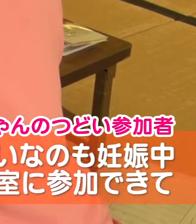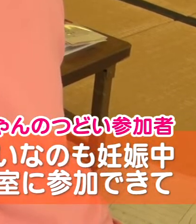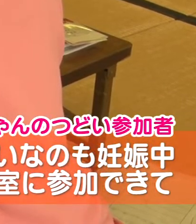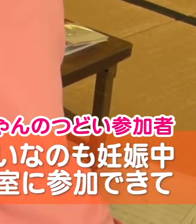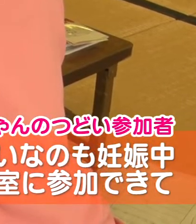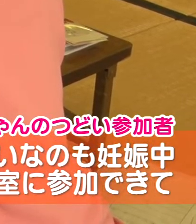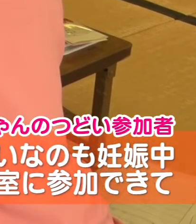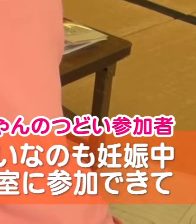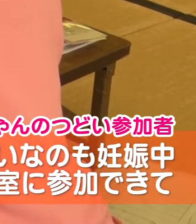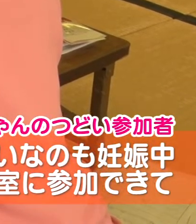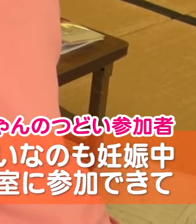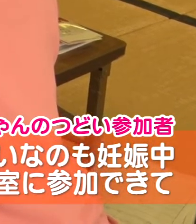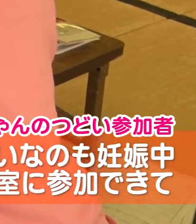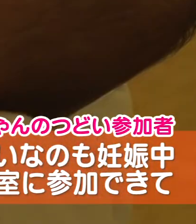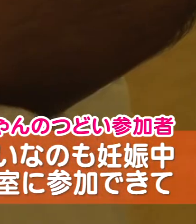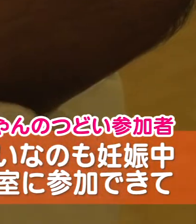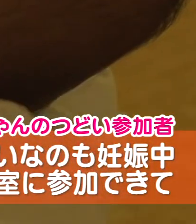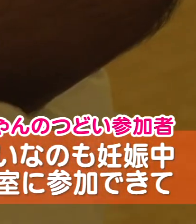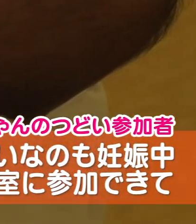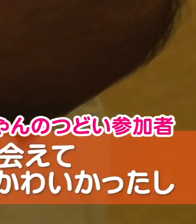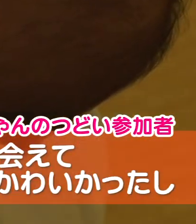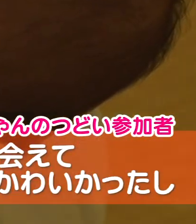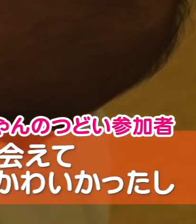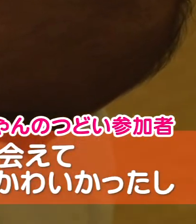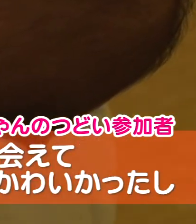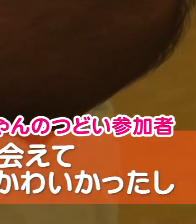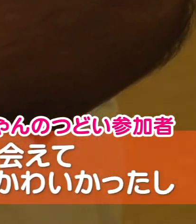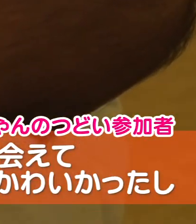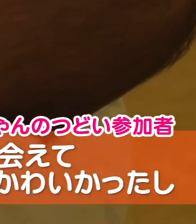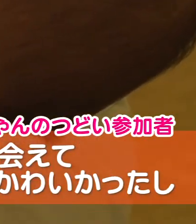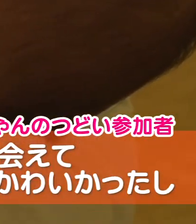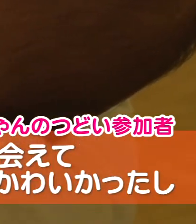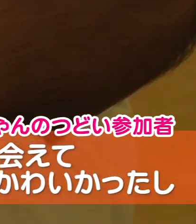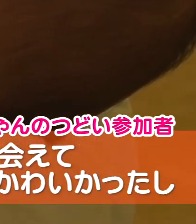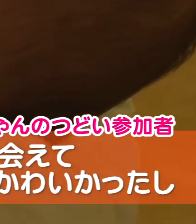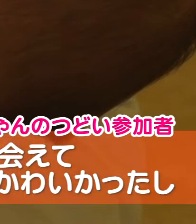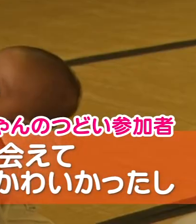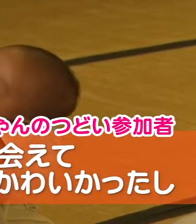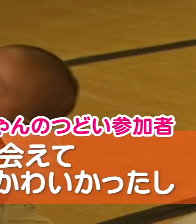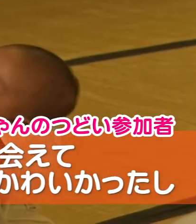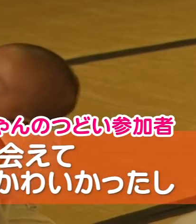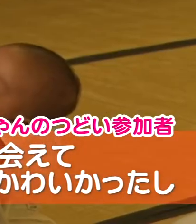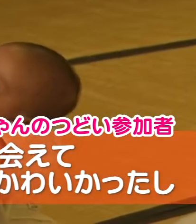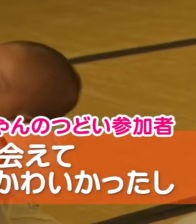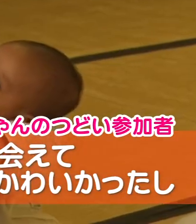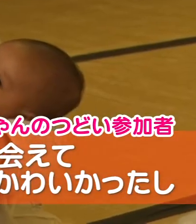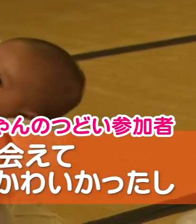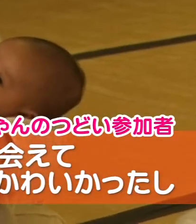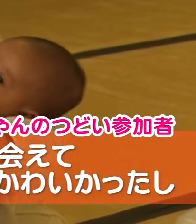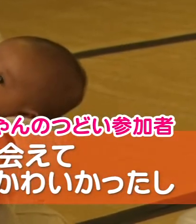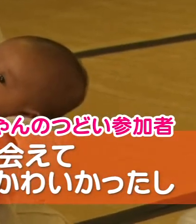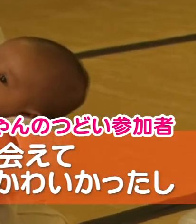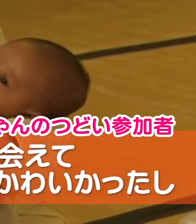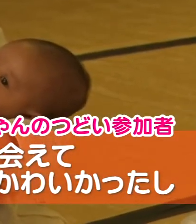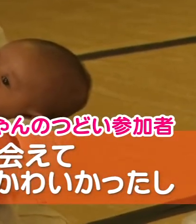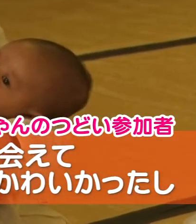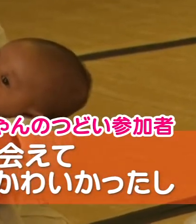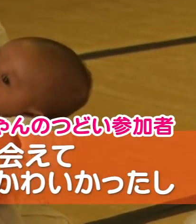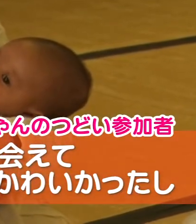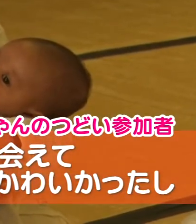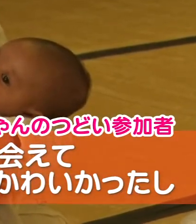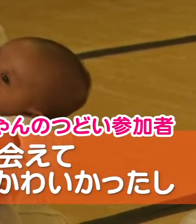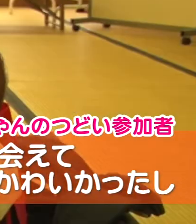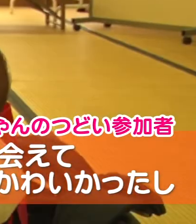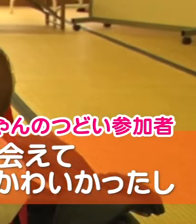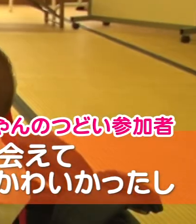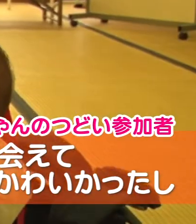てこういうのに参加できて、同じ月齢の赤ちゃんにいっぱい会えてすごく楽しかったですし、みんな可愛か